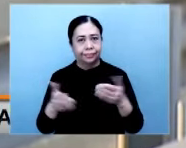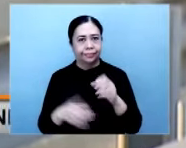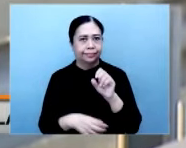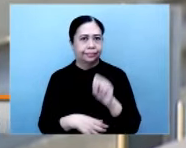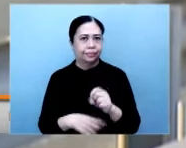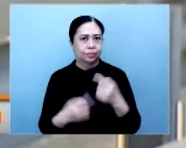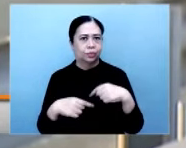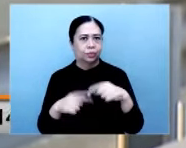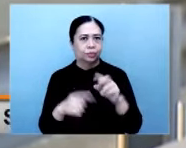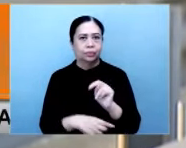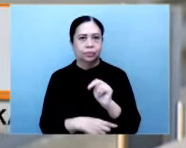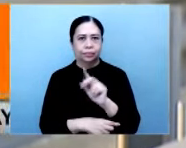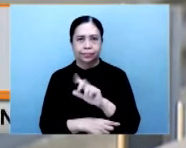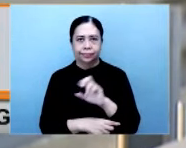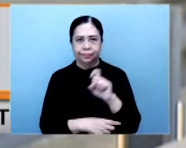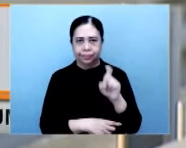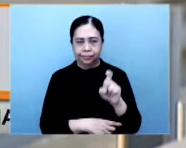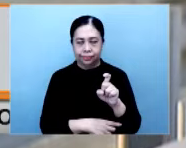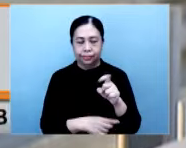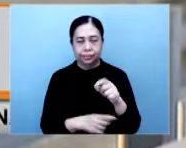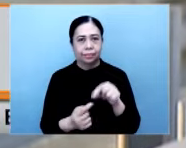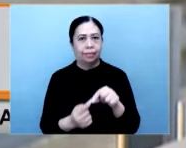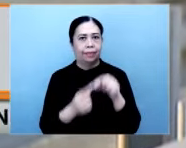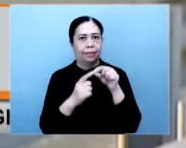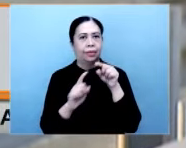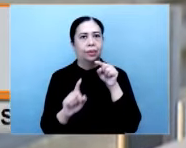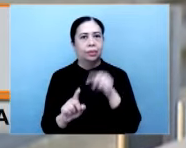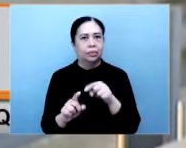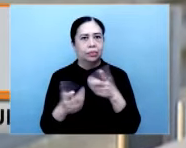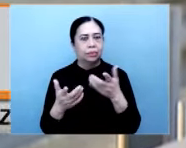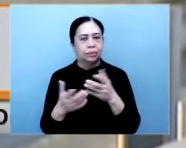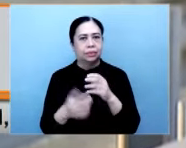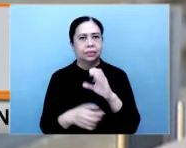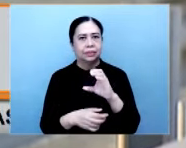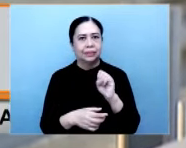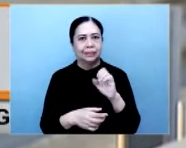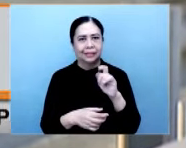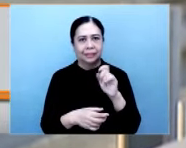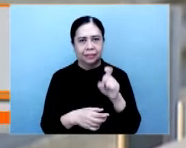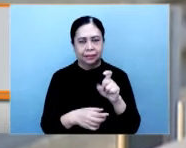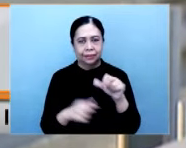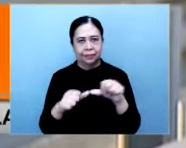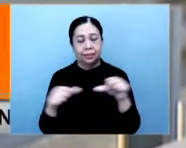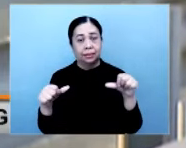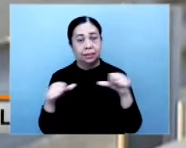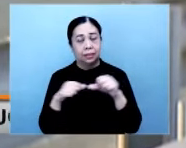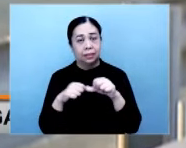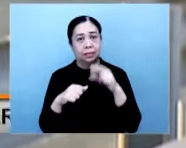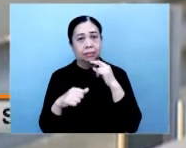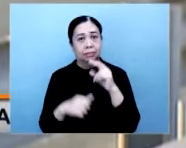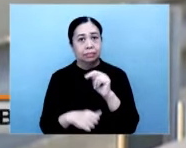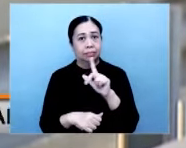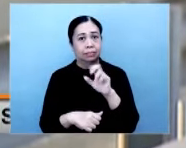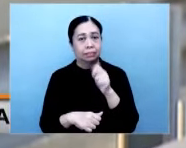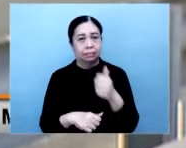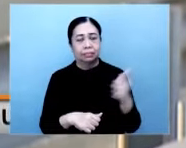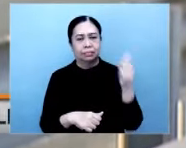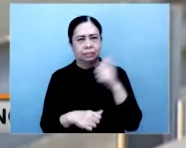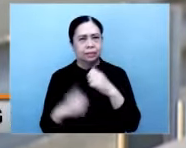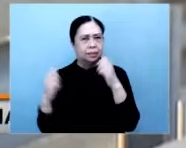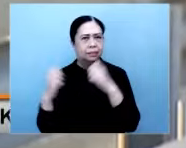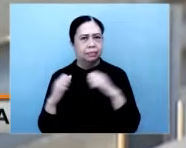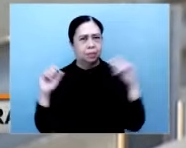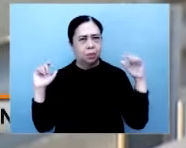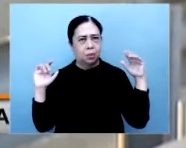ng North Luzon Expressway, particular na doon sa SCTEX area. Sabi ng NLEX Management, asahan na yung dagsa ng